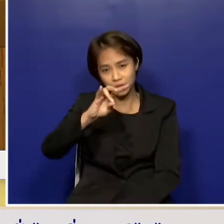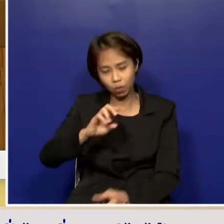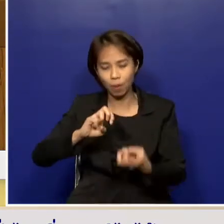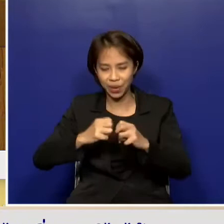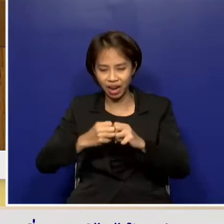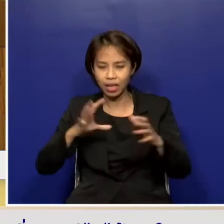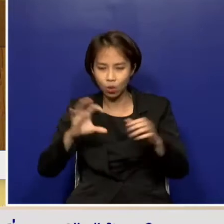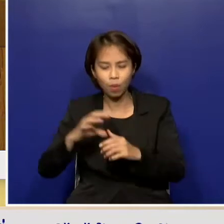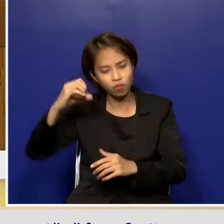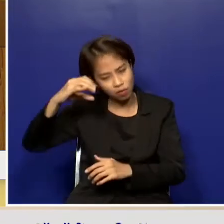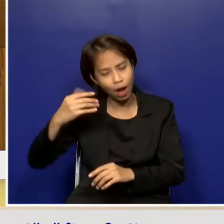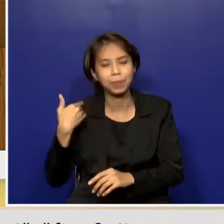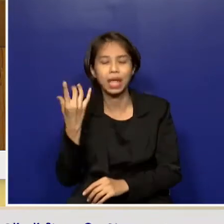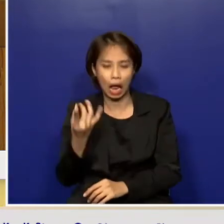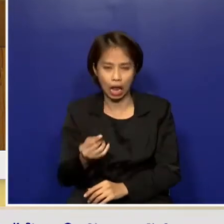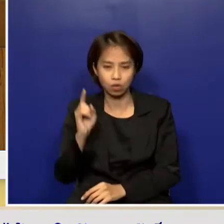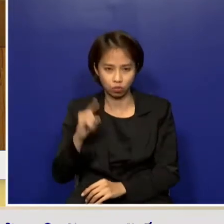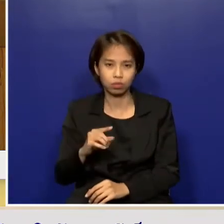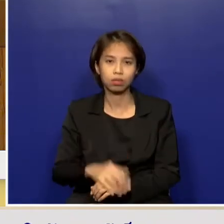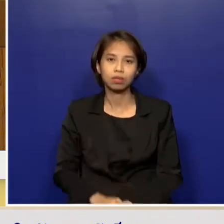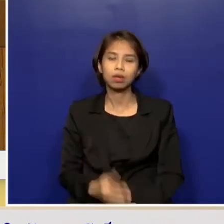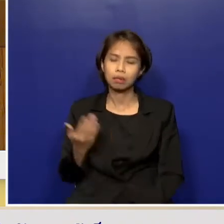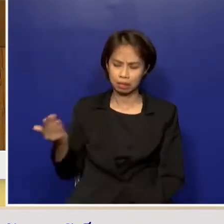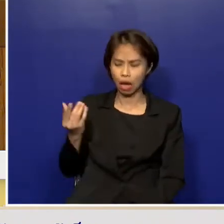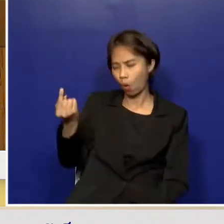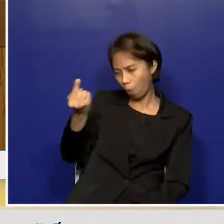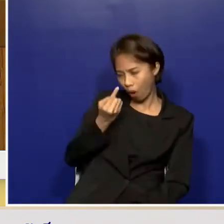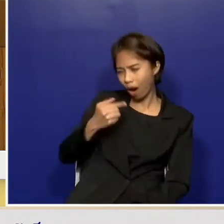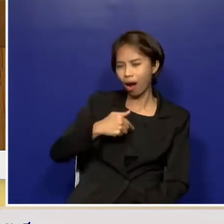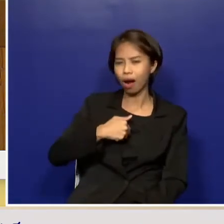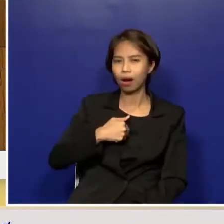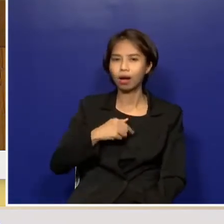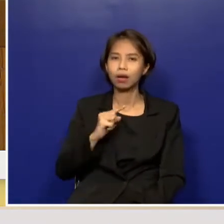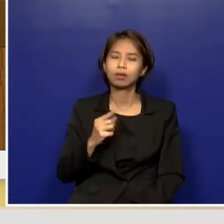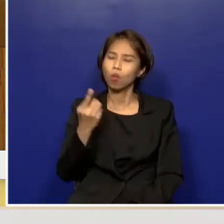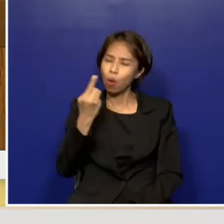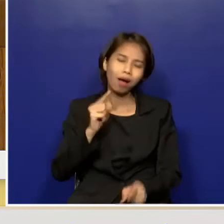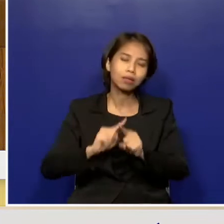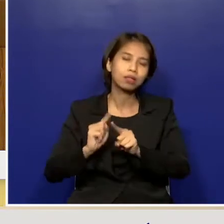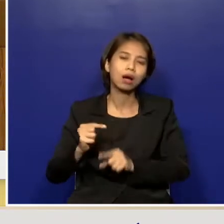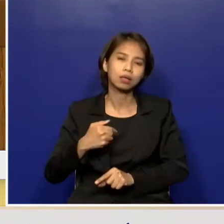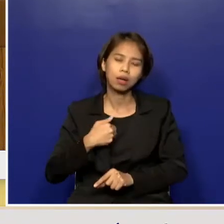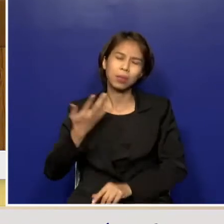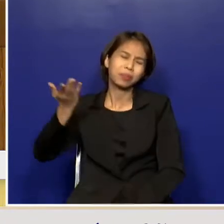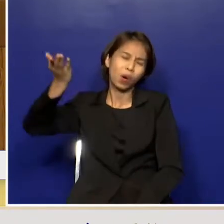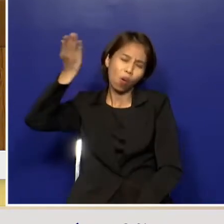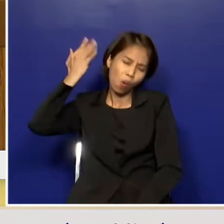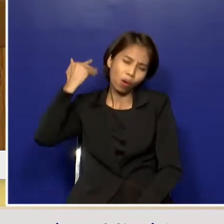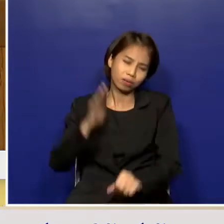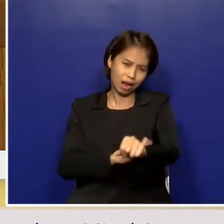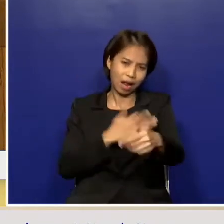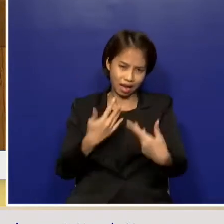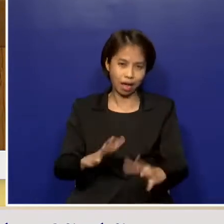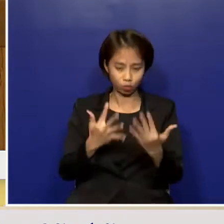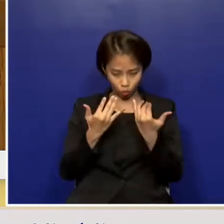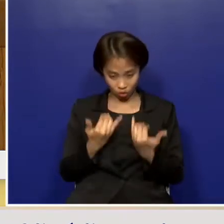ผม bedeutetว่าท่านกล่าวว่ผมเป็น รัษาพี่ปฑ์ อะไรกลแต่นั้มานแล้ววันนี้ผมก